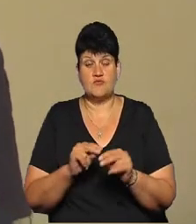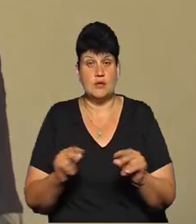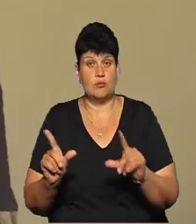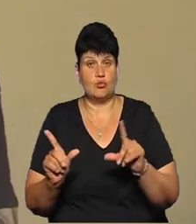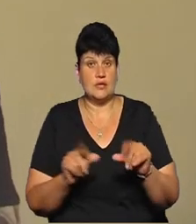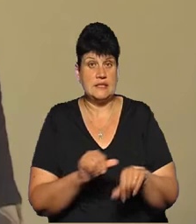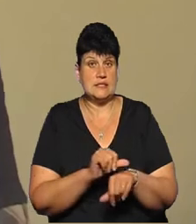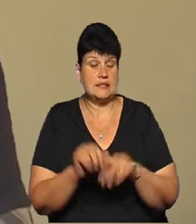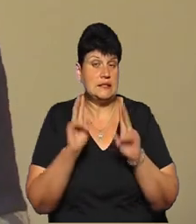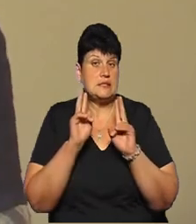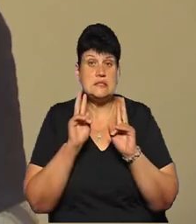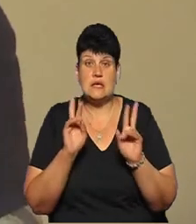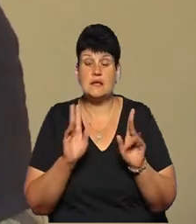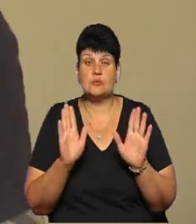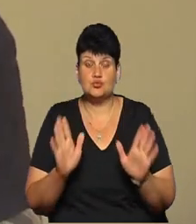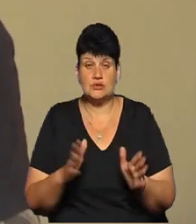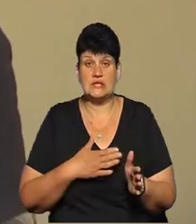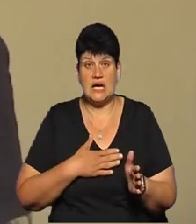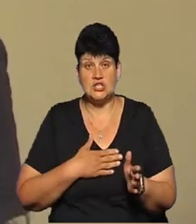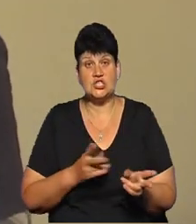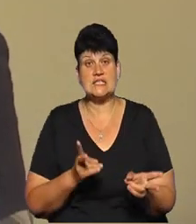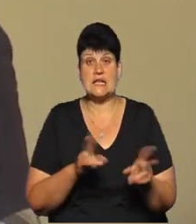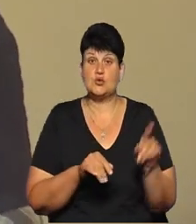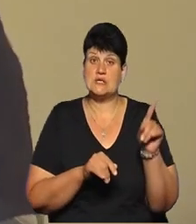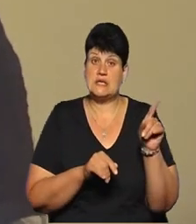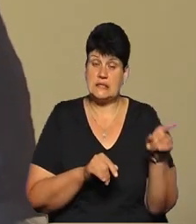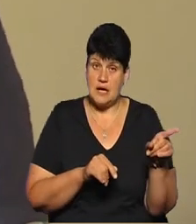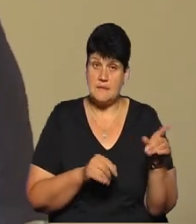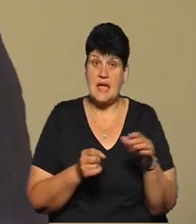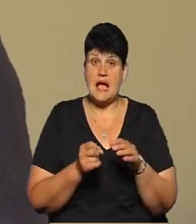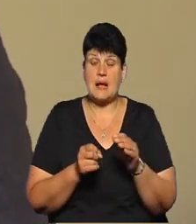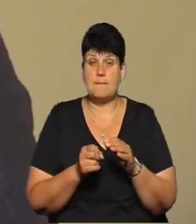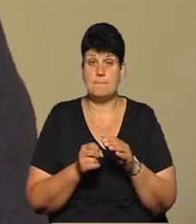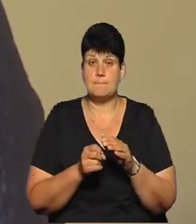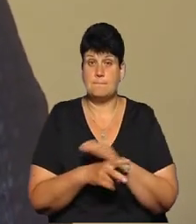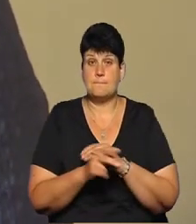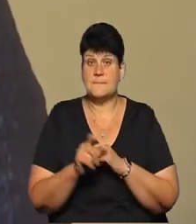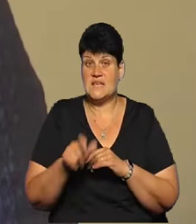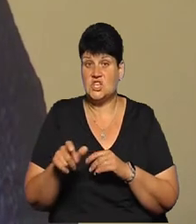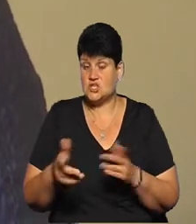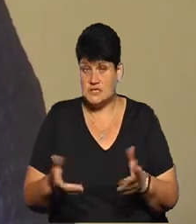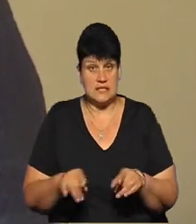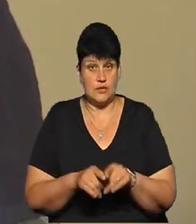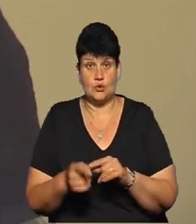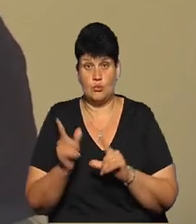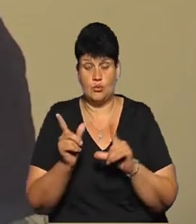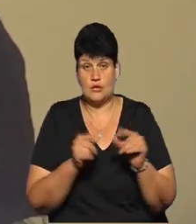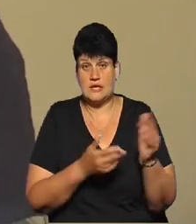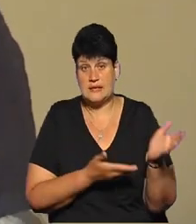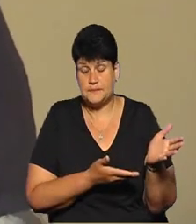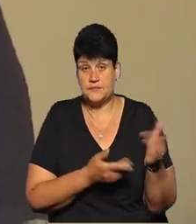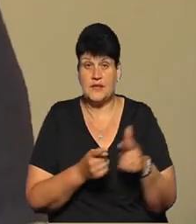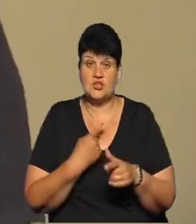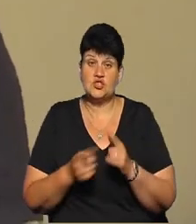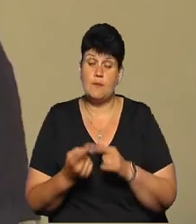складеться наші. Чи залишаться там, як біженці, бо також з Тернополя поїхали. Чи повернуться,